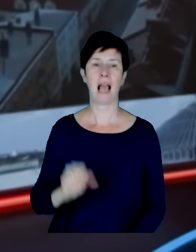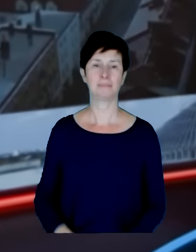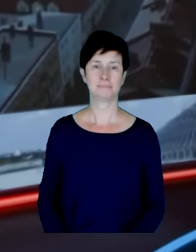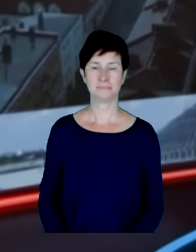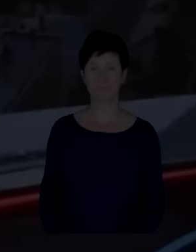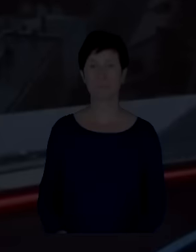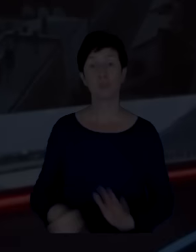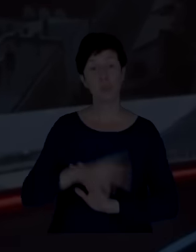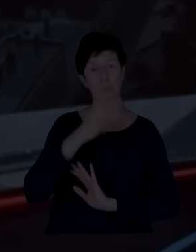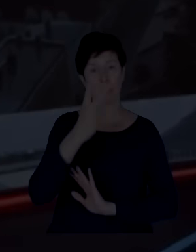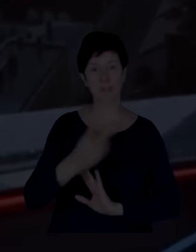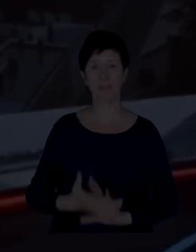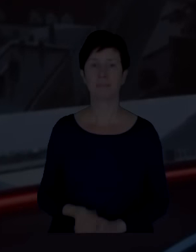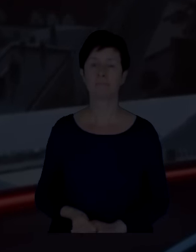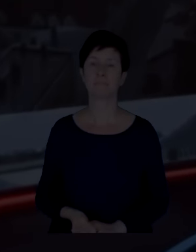zobaczenia